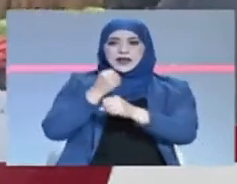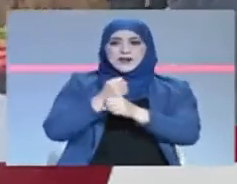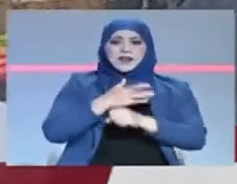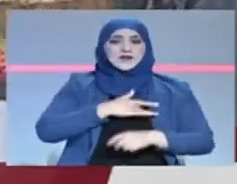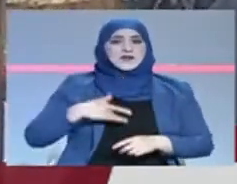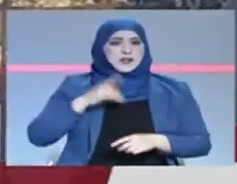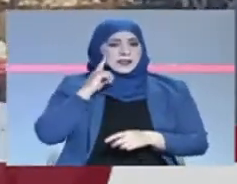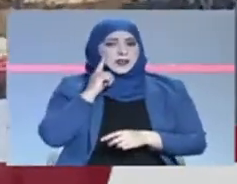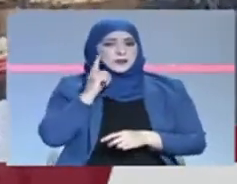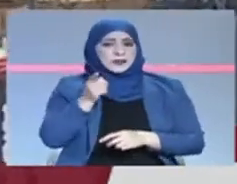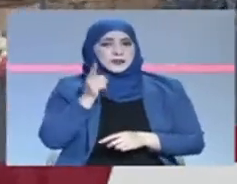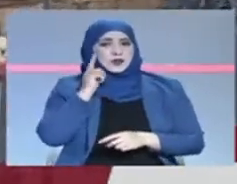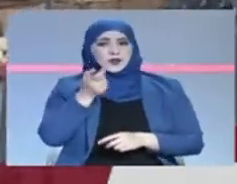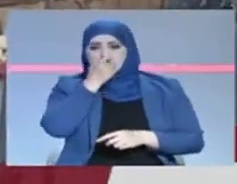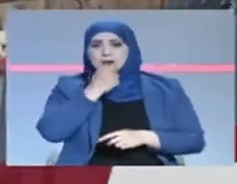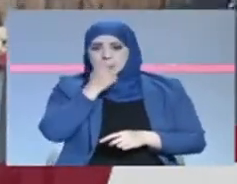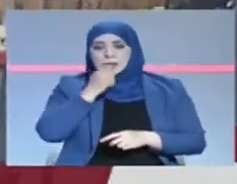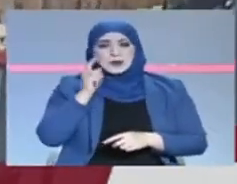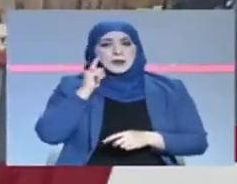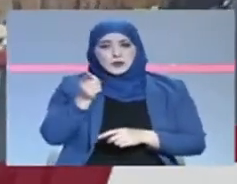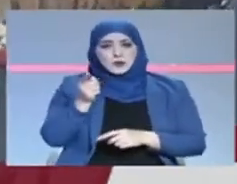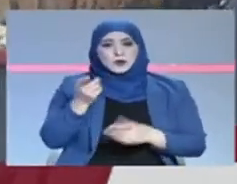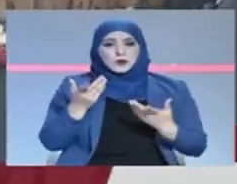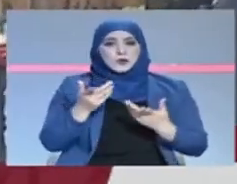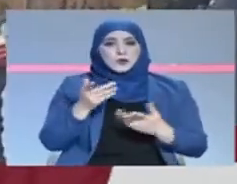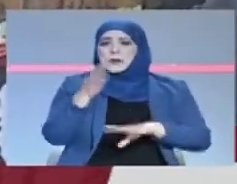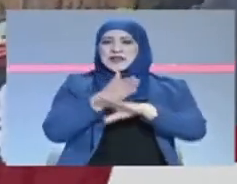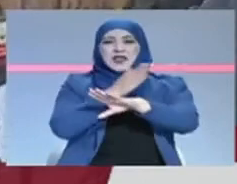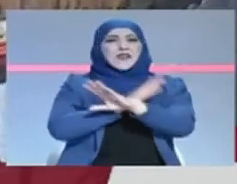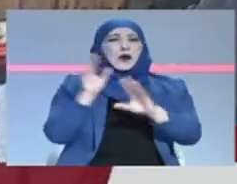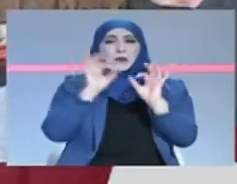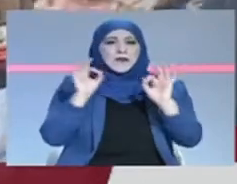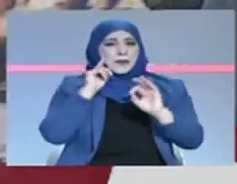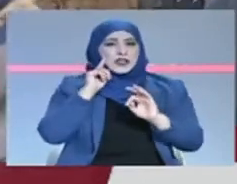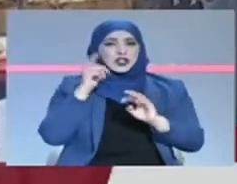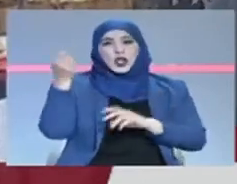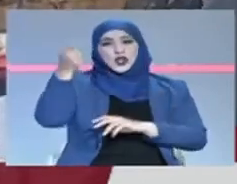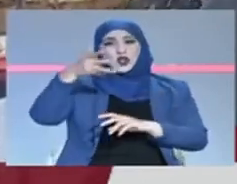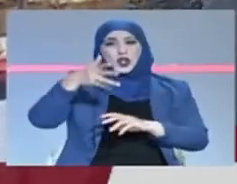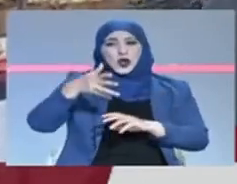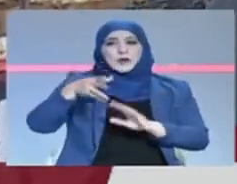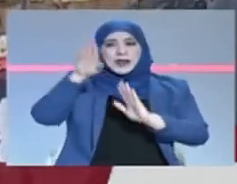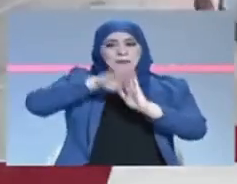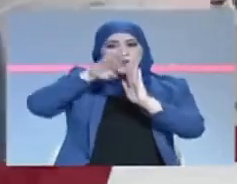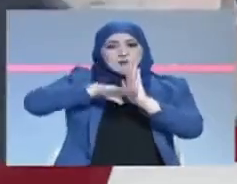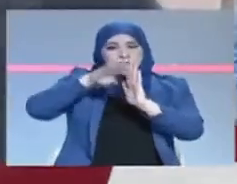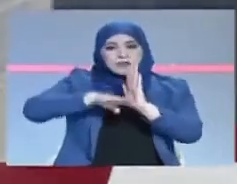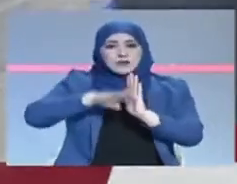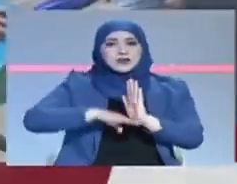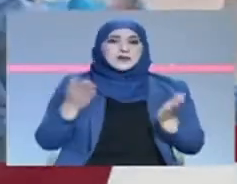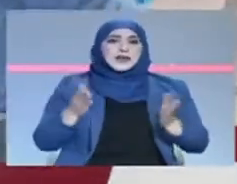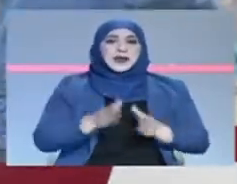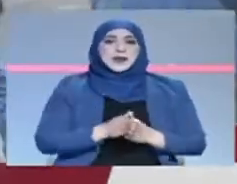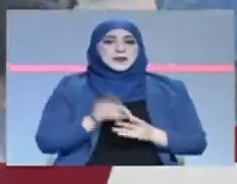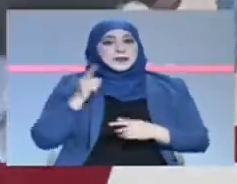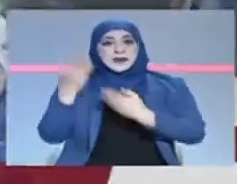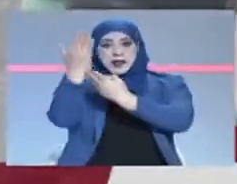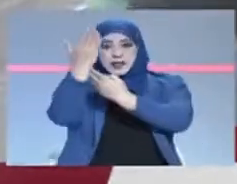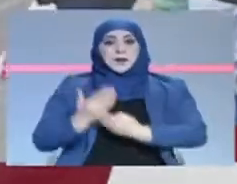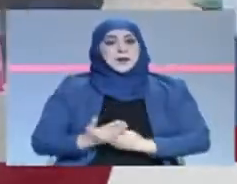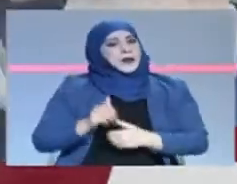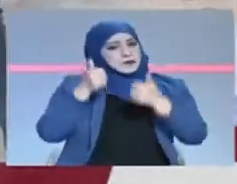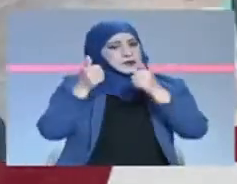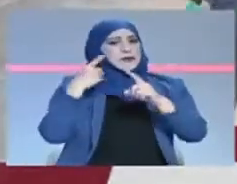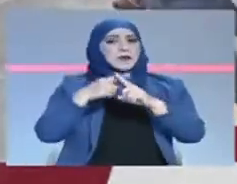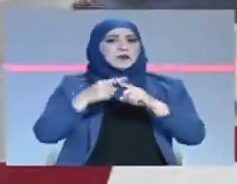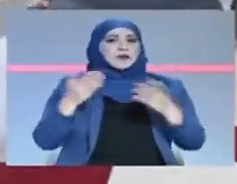يعني حتى اللي بيسير نعملوها ما عادش كيما قبل، اللي نومبر ما عادش نومبر كبير. هي الوقاية باهية، احنا ربي يتوب علينا،